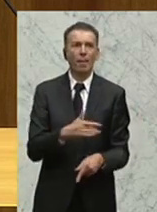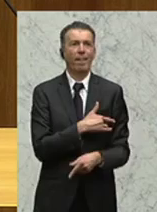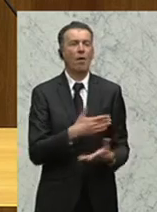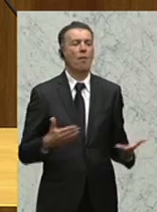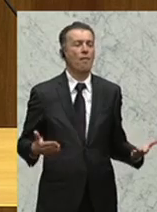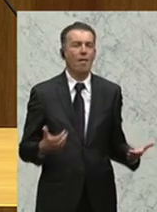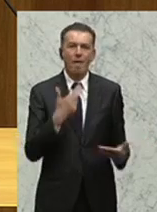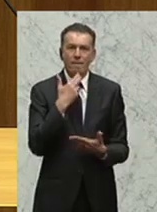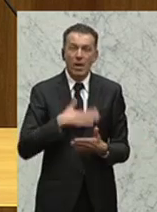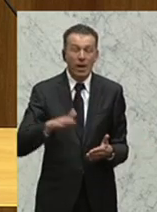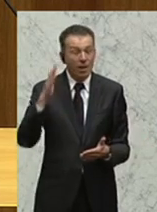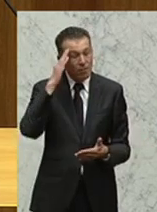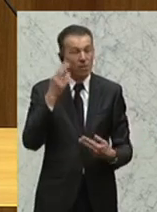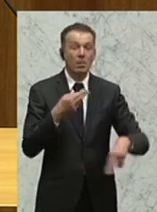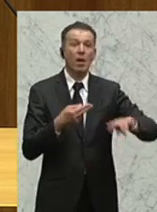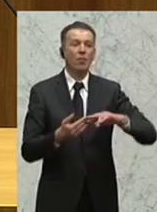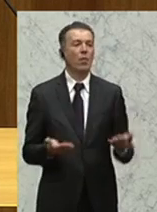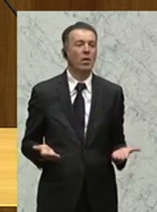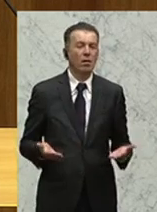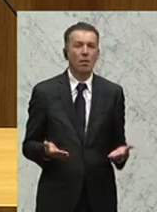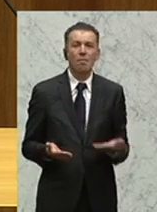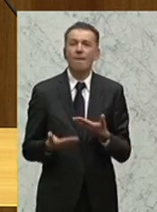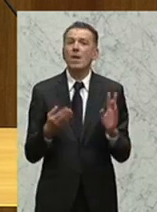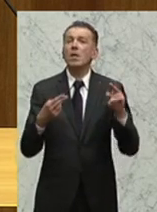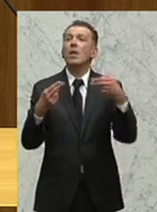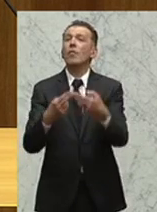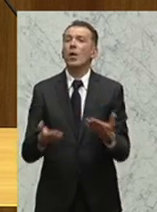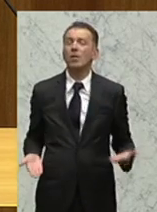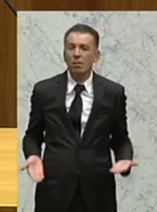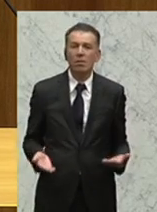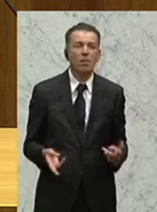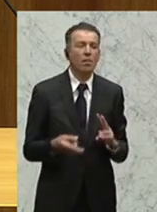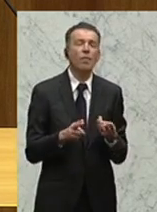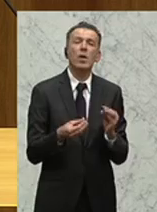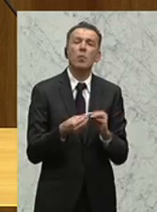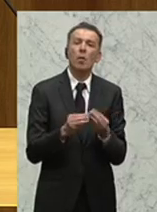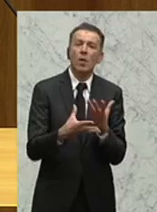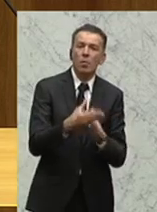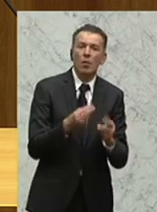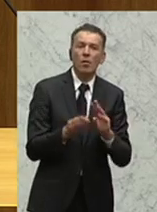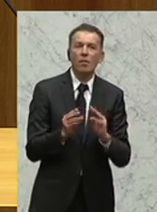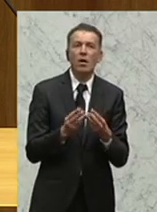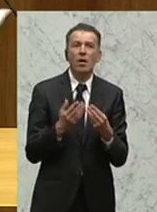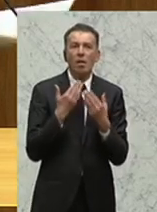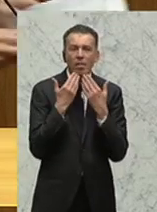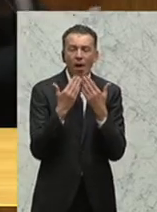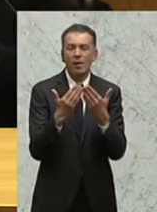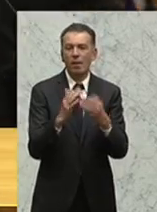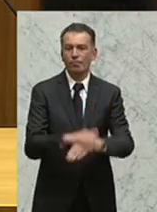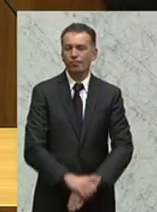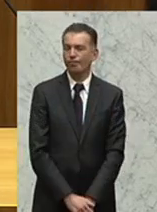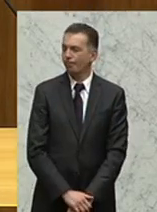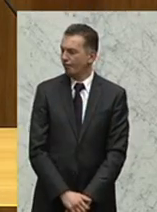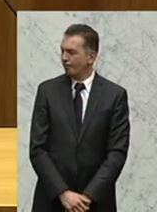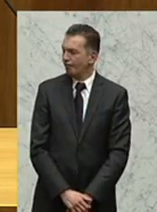ich würde gerne wissen oder eine wirkliche Antwort haben, was Sie diesen Menschen sagen und wie Sie mit deren Problemen umgehen. Danke.